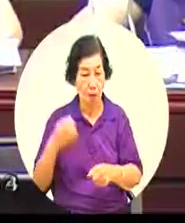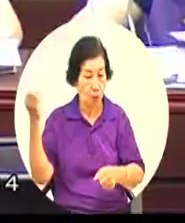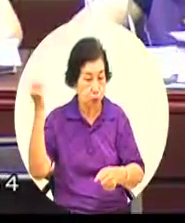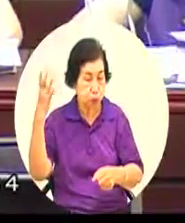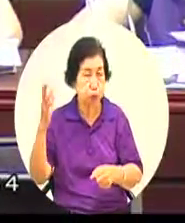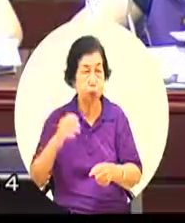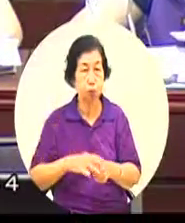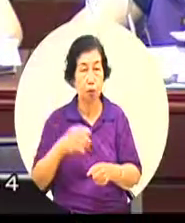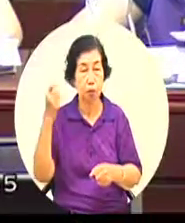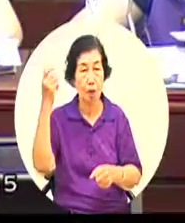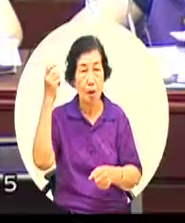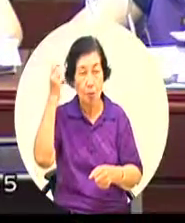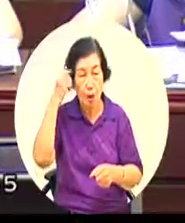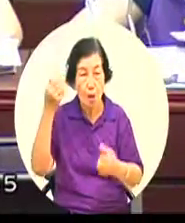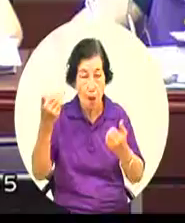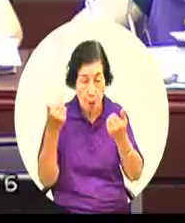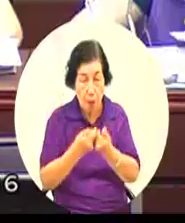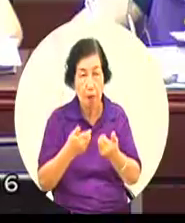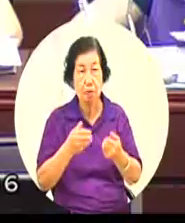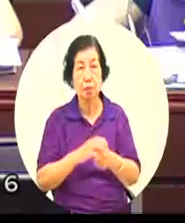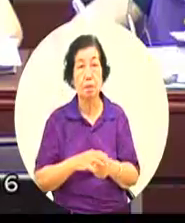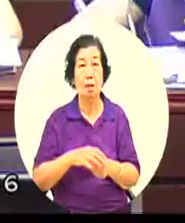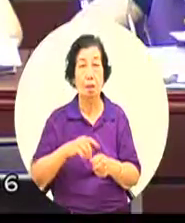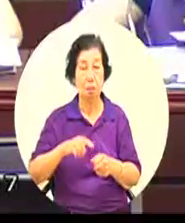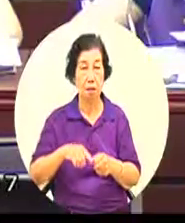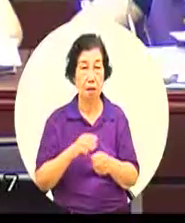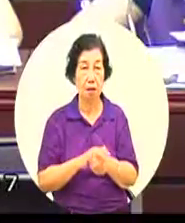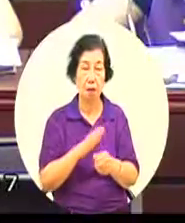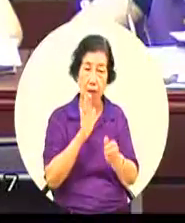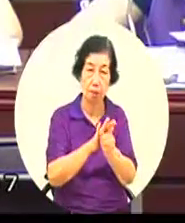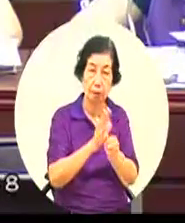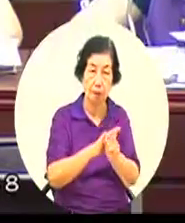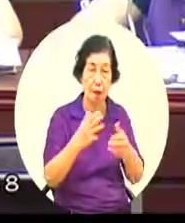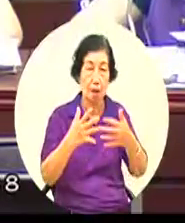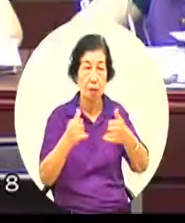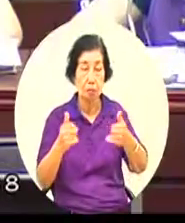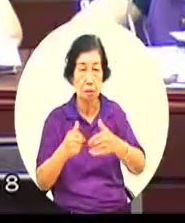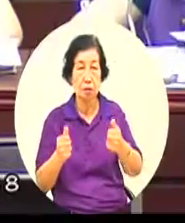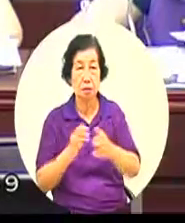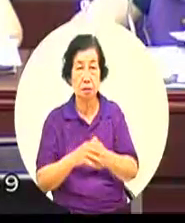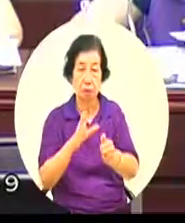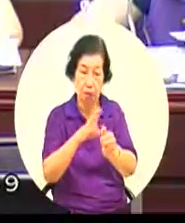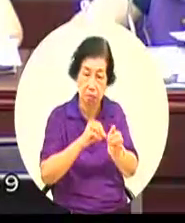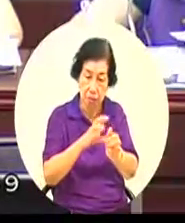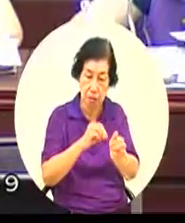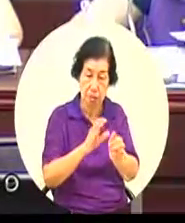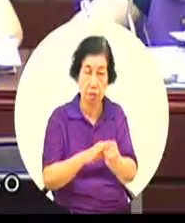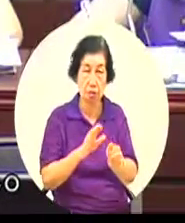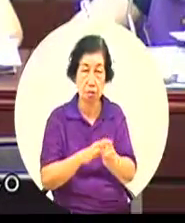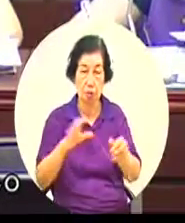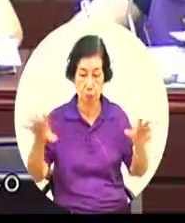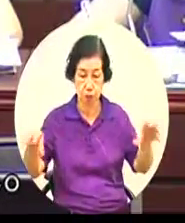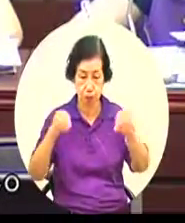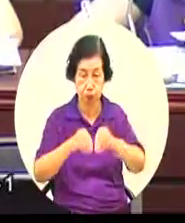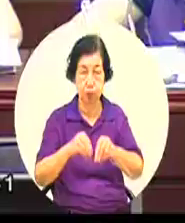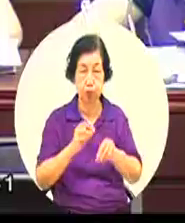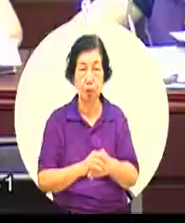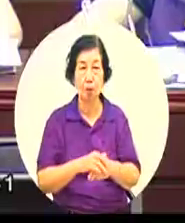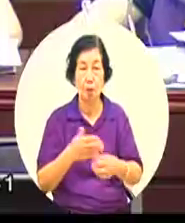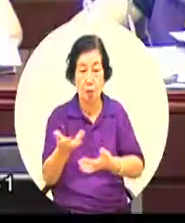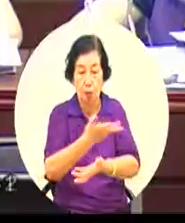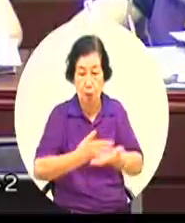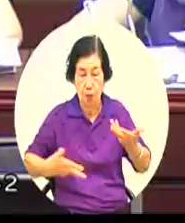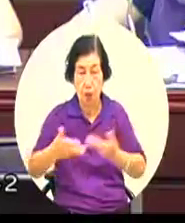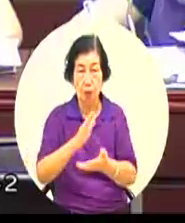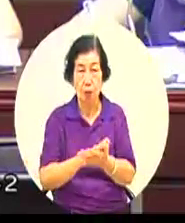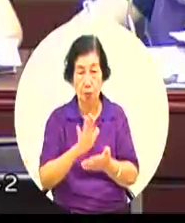见，但是林议员是为了学生的学习，真的能够学得好，是觉得应该考虑去整并。而且你的立刻给沟通意见都是